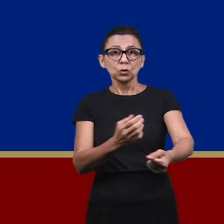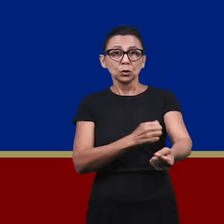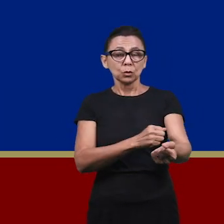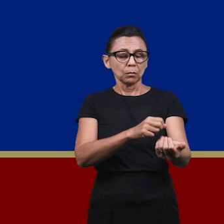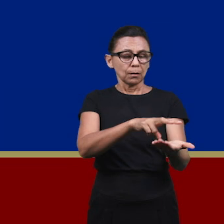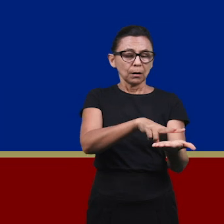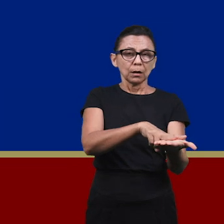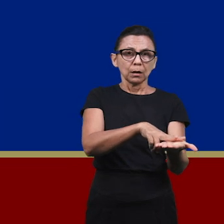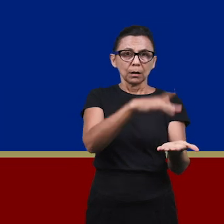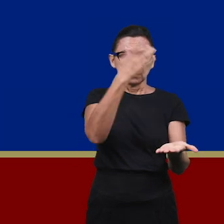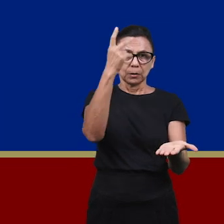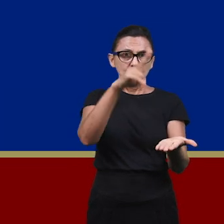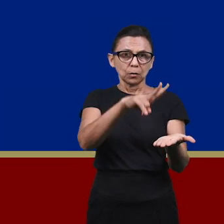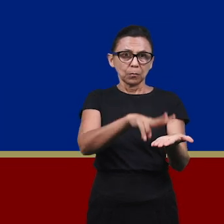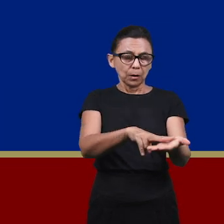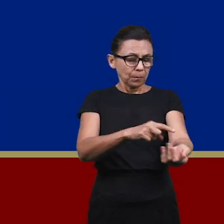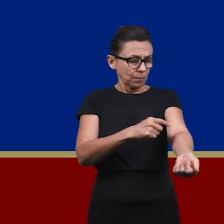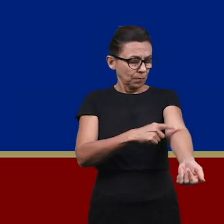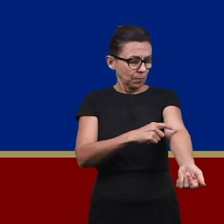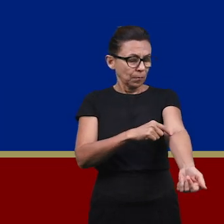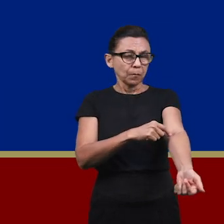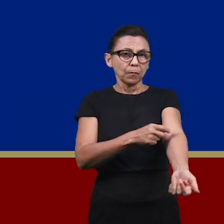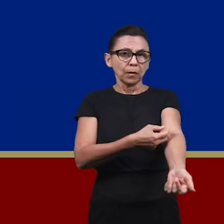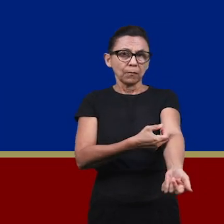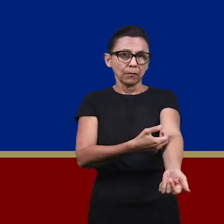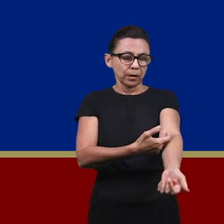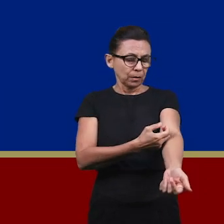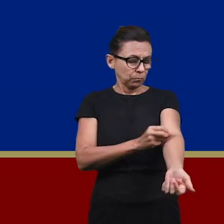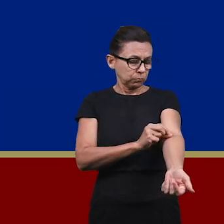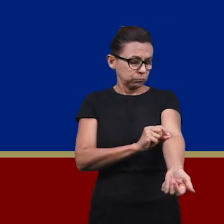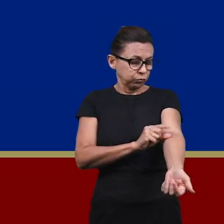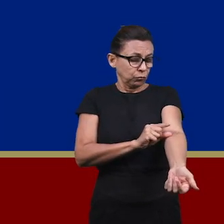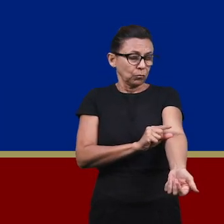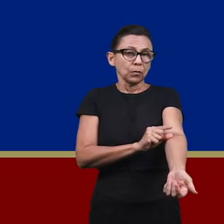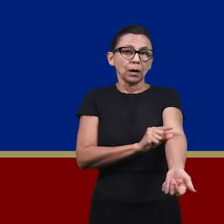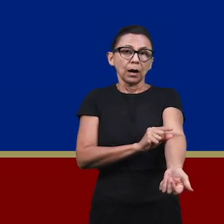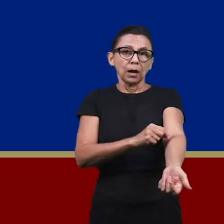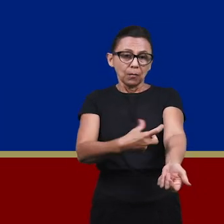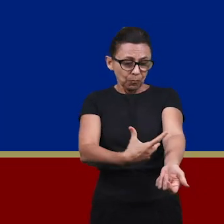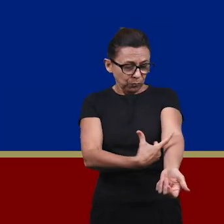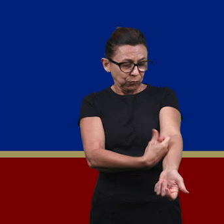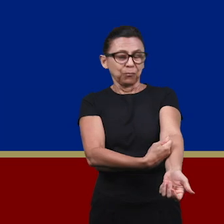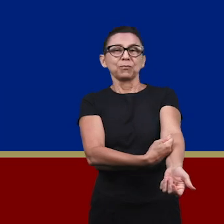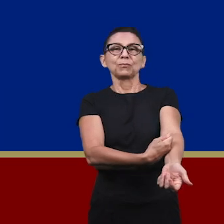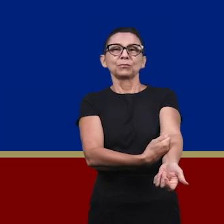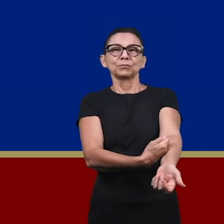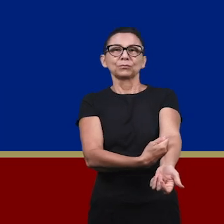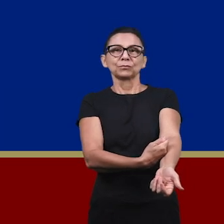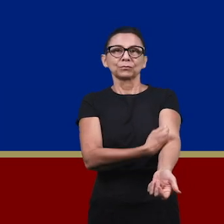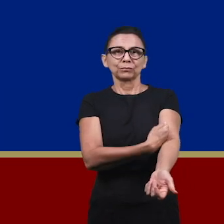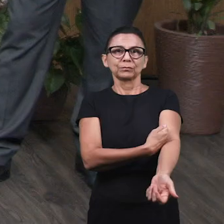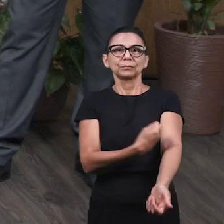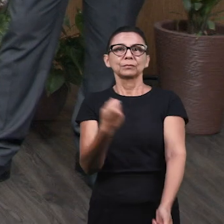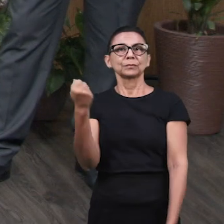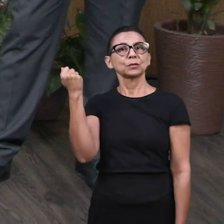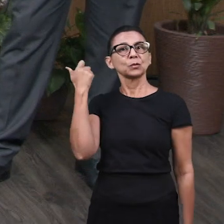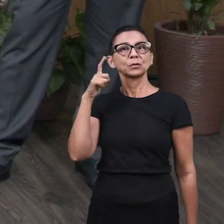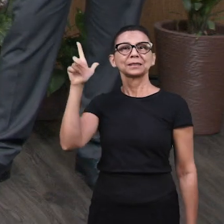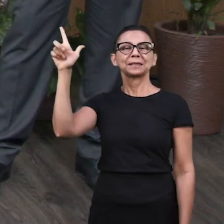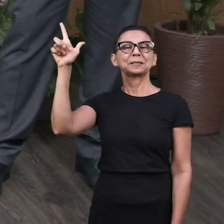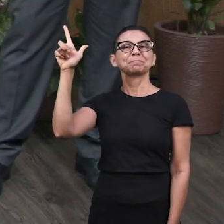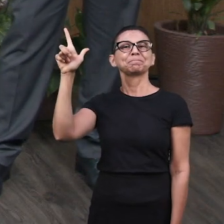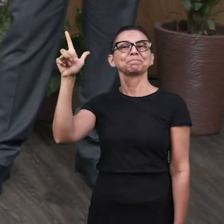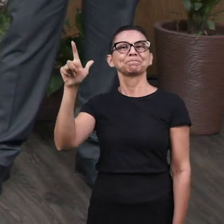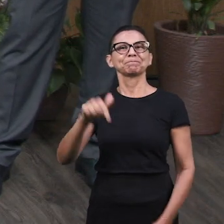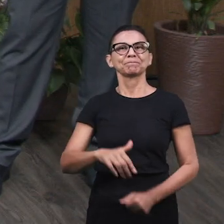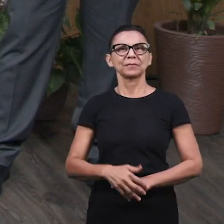du patient et le procédé a été fait. Il y a pouvoir dans le sang de Jésus. Nous